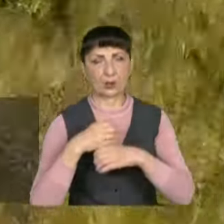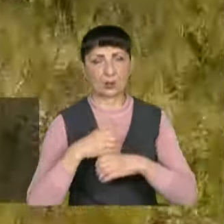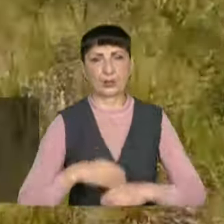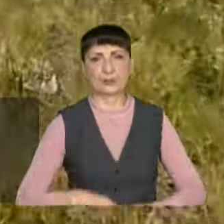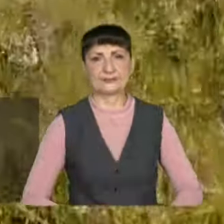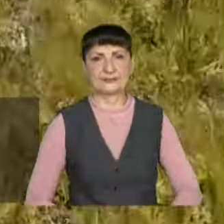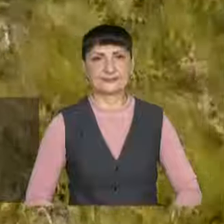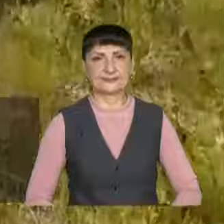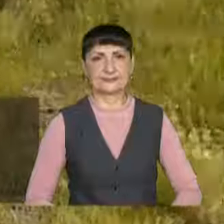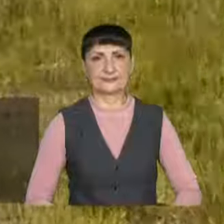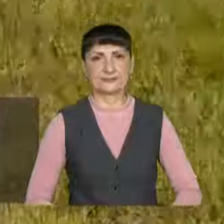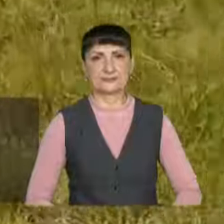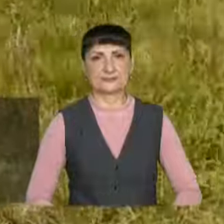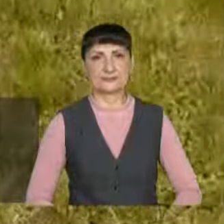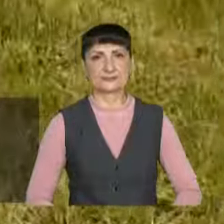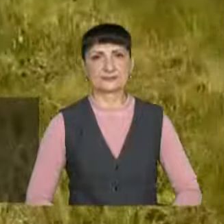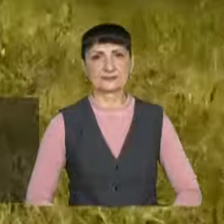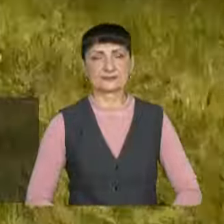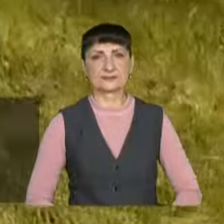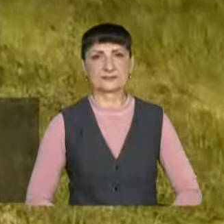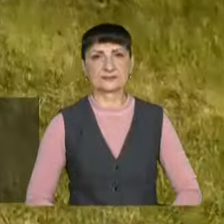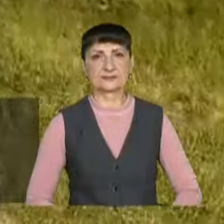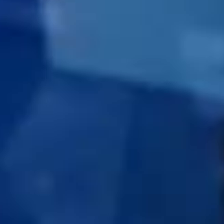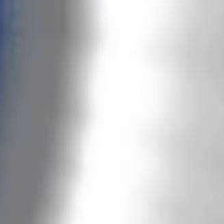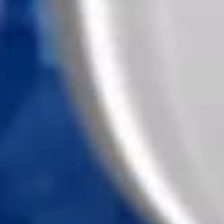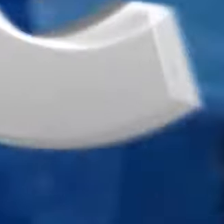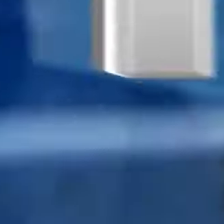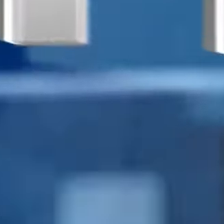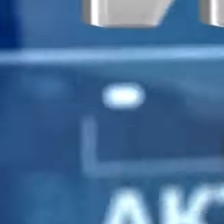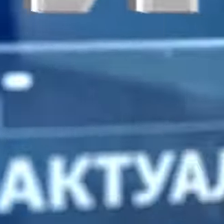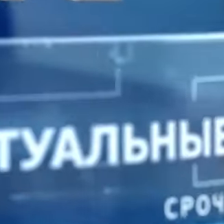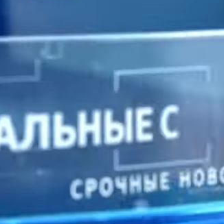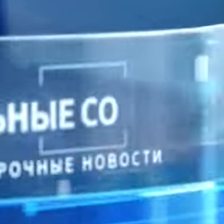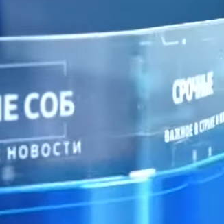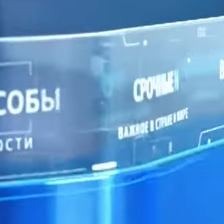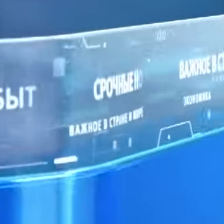Самат Бергалиев, телеканал Алматы, Кустанайская область.